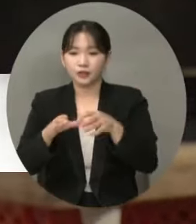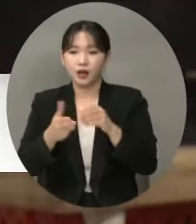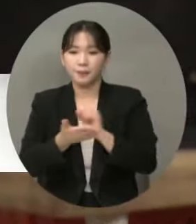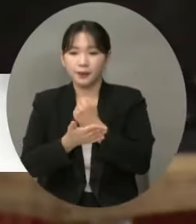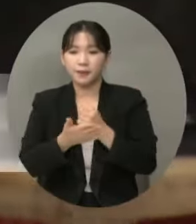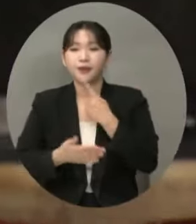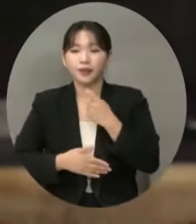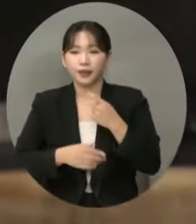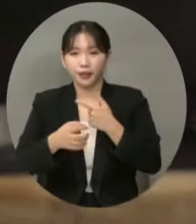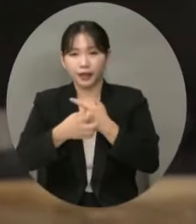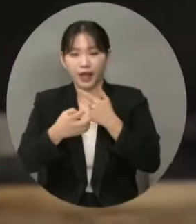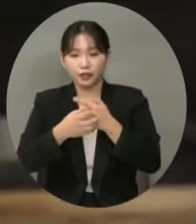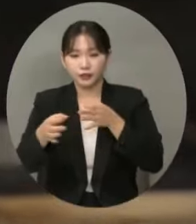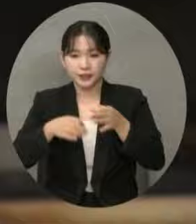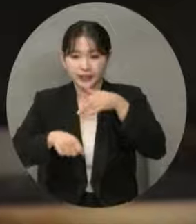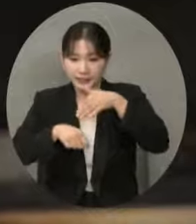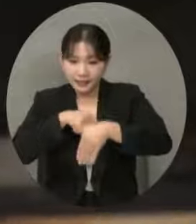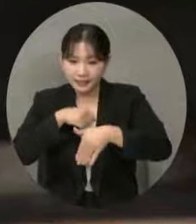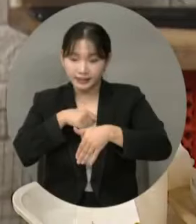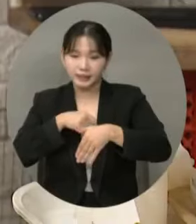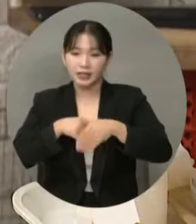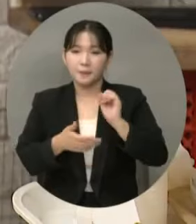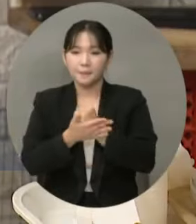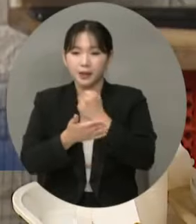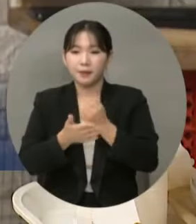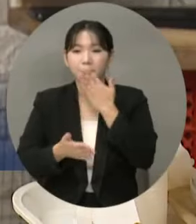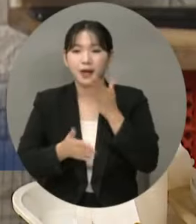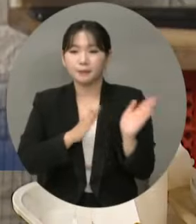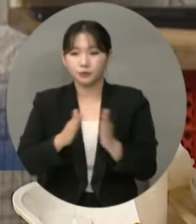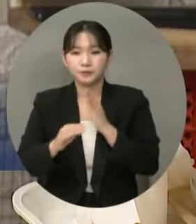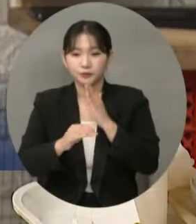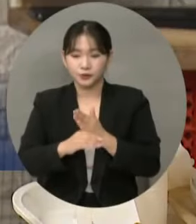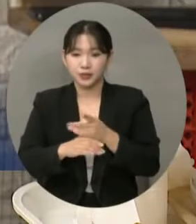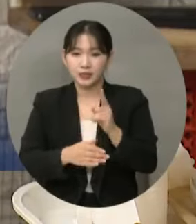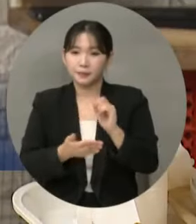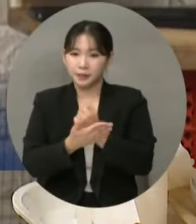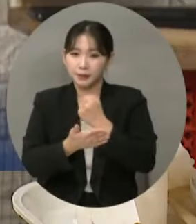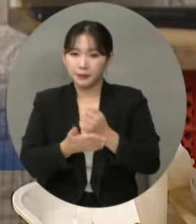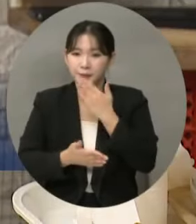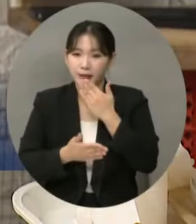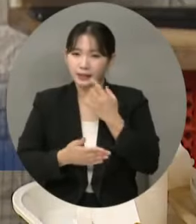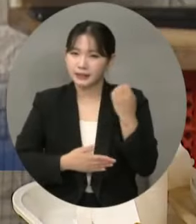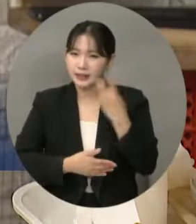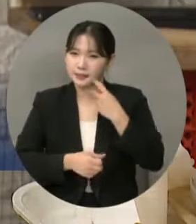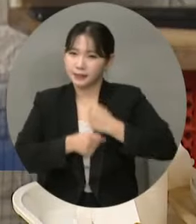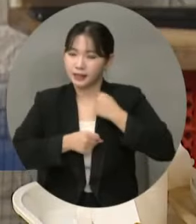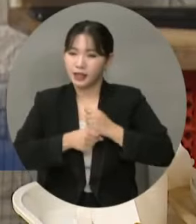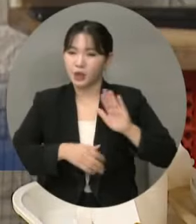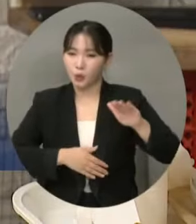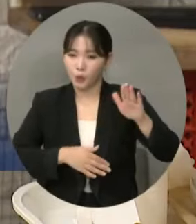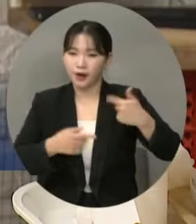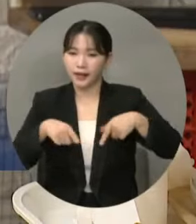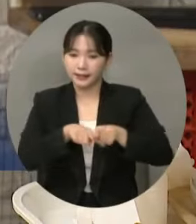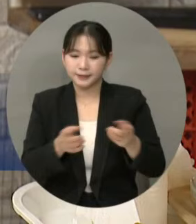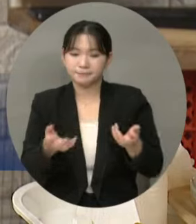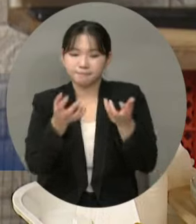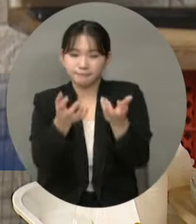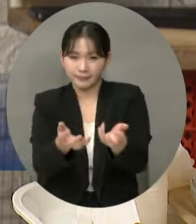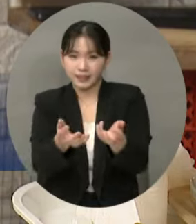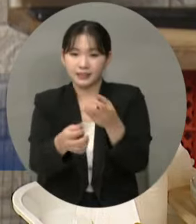장터식 비빔밥을 준비하고 있습니다. 그 비빔밥을 제가 한번 재현해서 지금 이 홍어와 같이